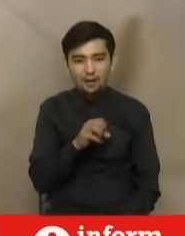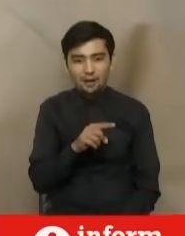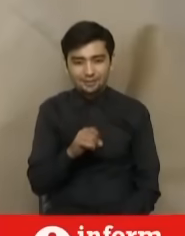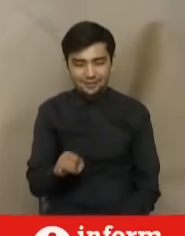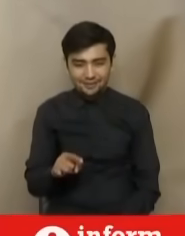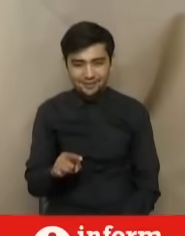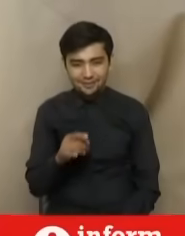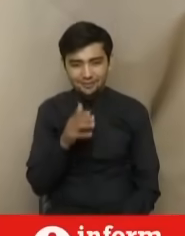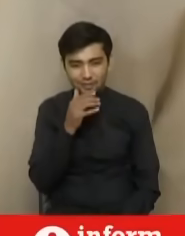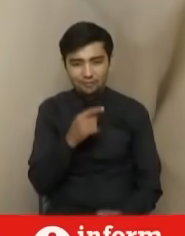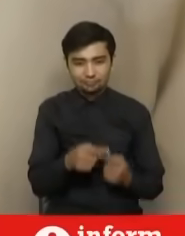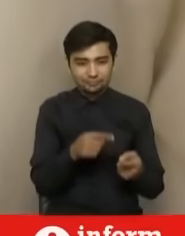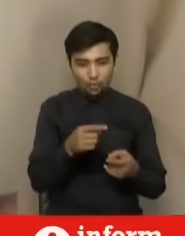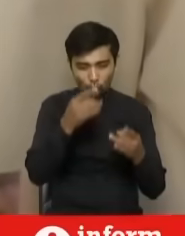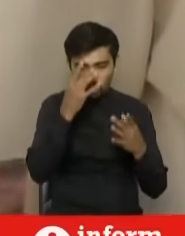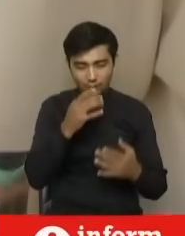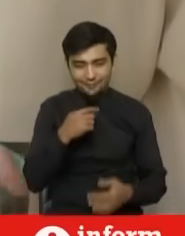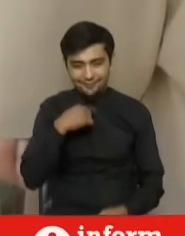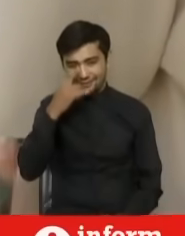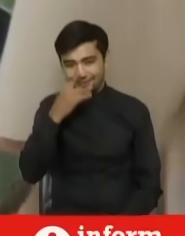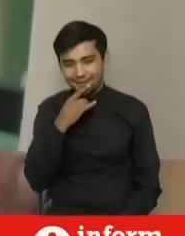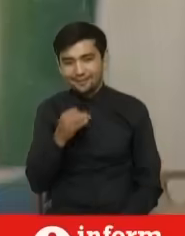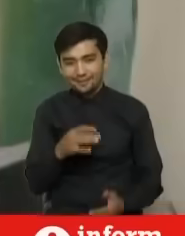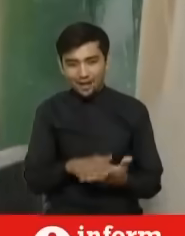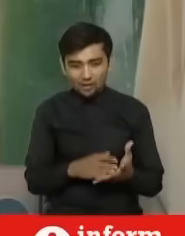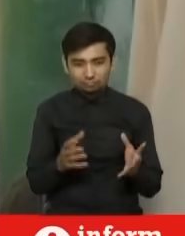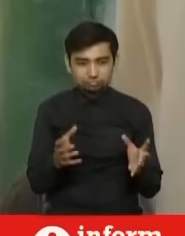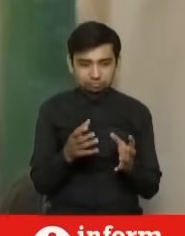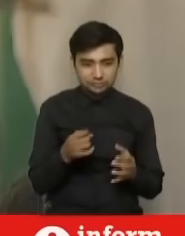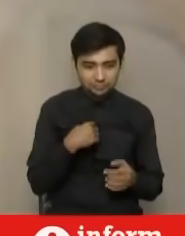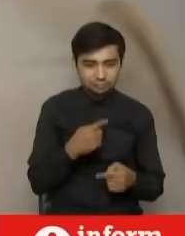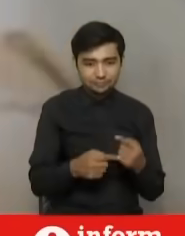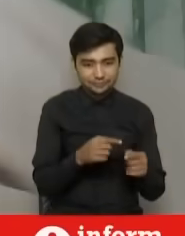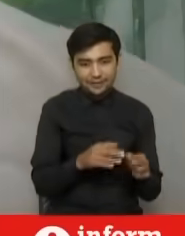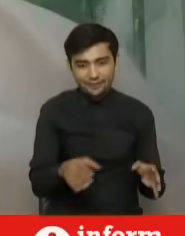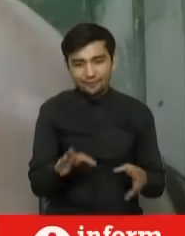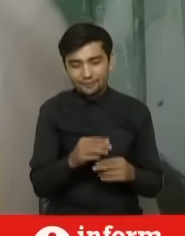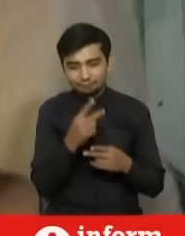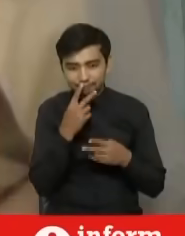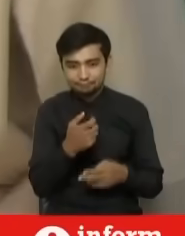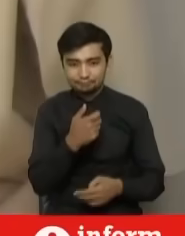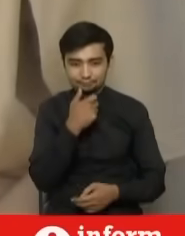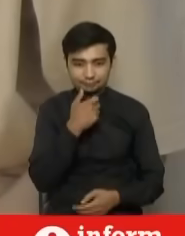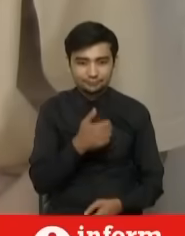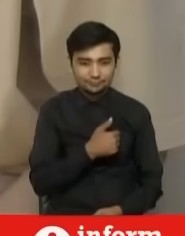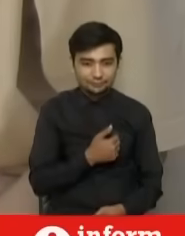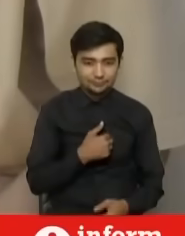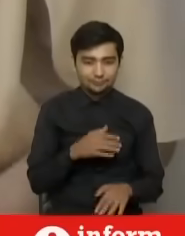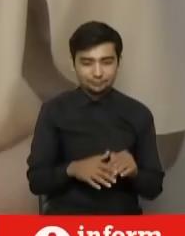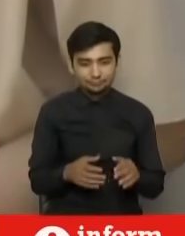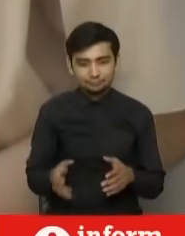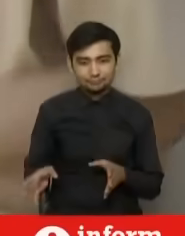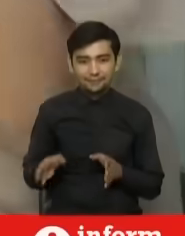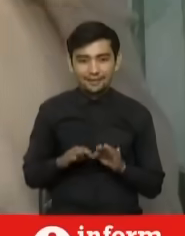ұрпаққа тәлімдеп ары қарай күтіп, бізге ұрпағымызға осы кішкентай балалар көрсін деп ұстап отыр. Сол енді